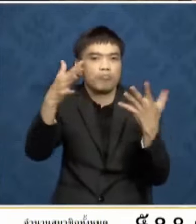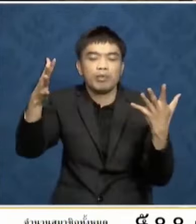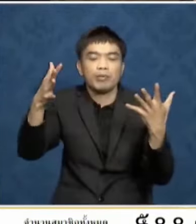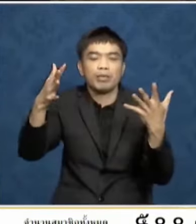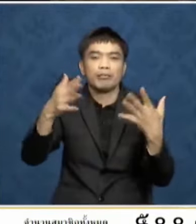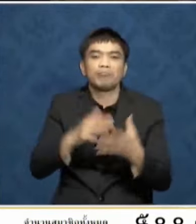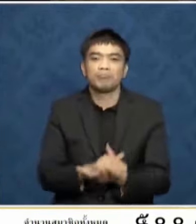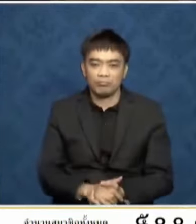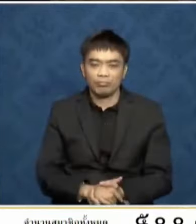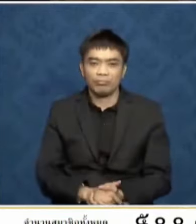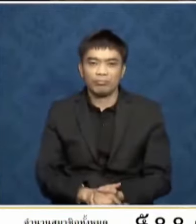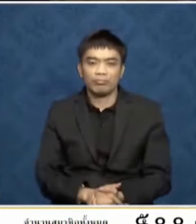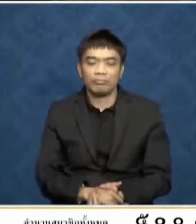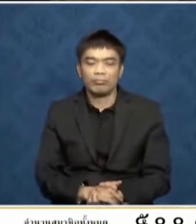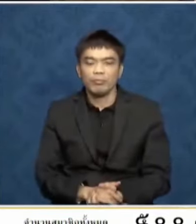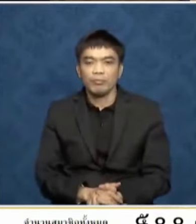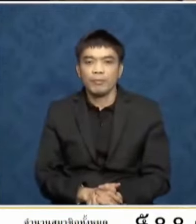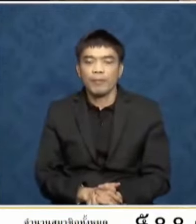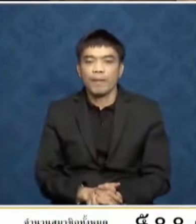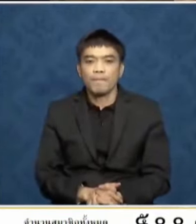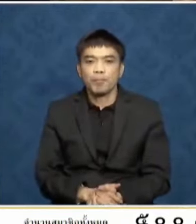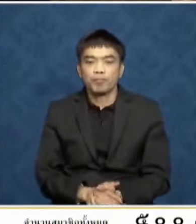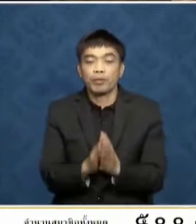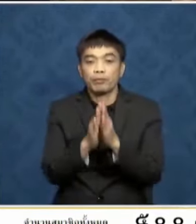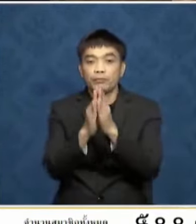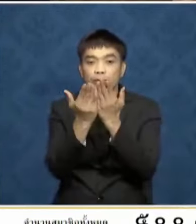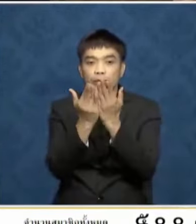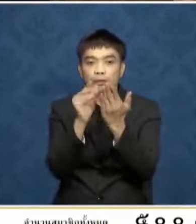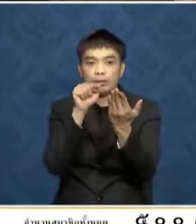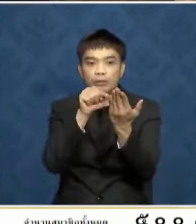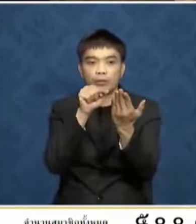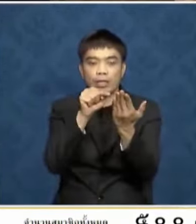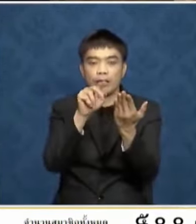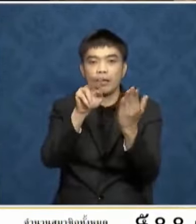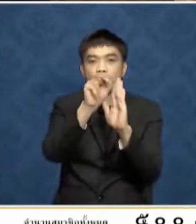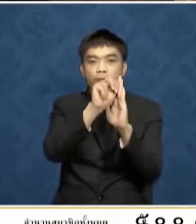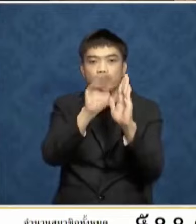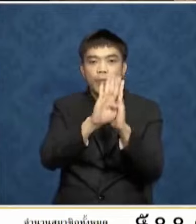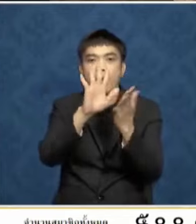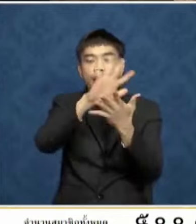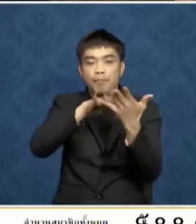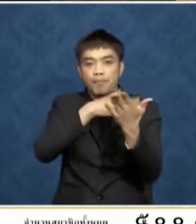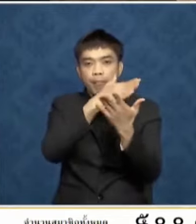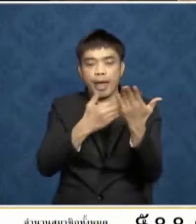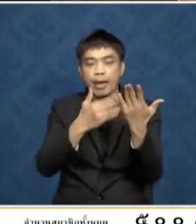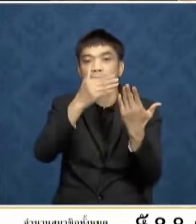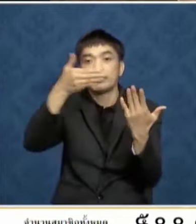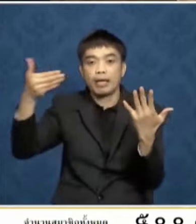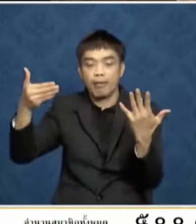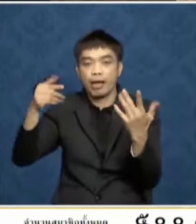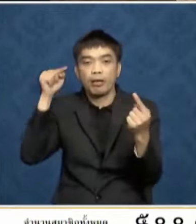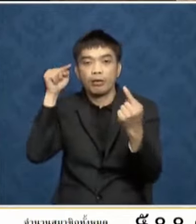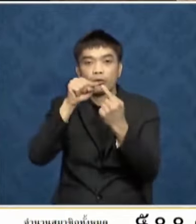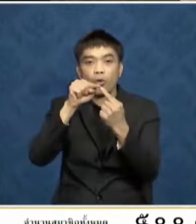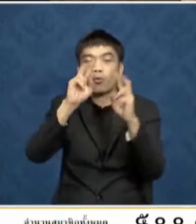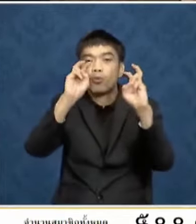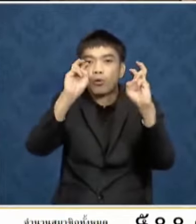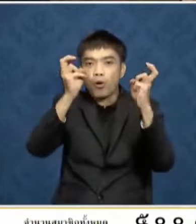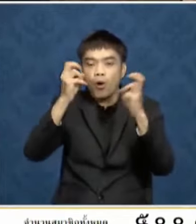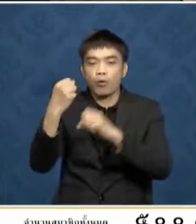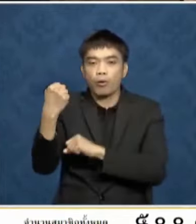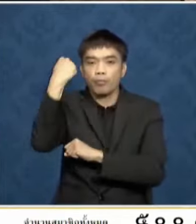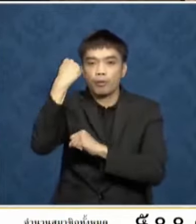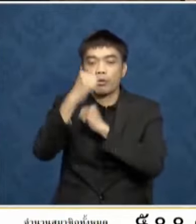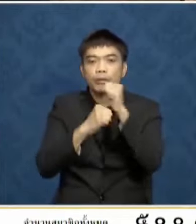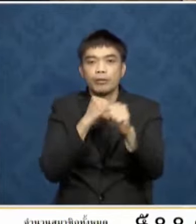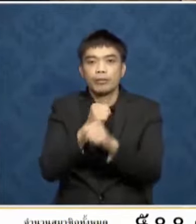วาอยู่ในนสอเรีนี้แล้วนังสือโยบายและแผนระดับชาติแผนระดัชาิวด้ความมคงแชาติพอ